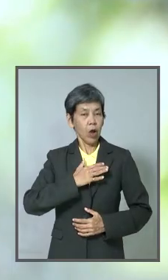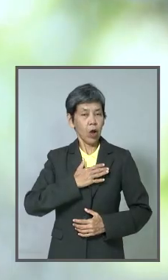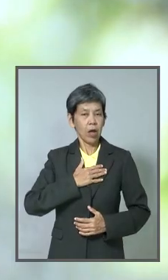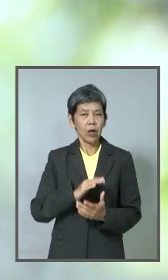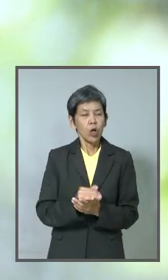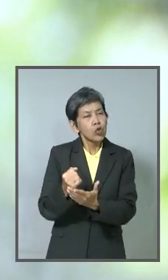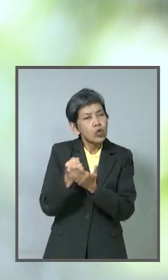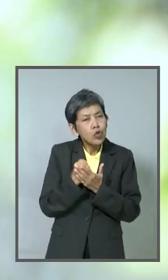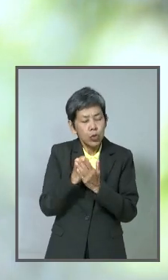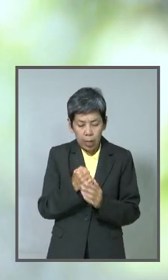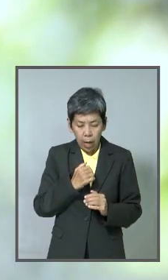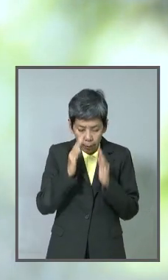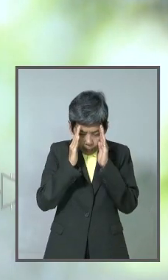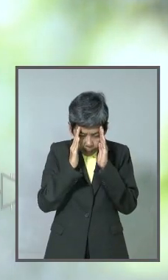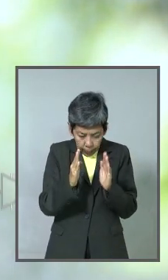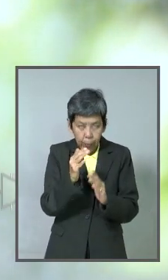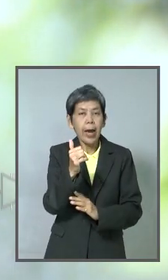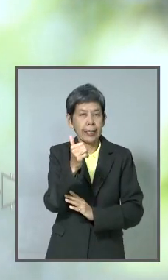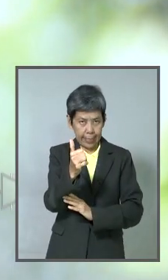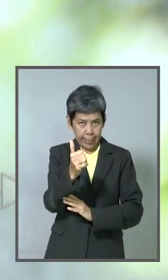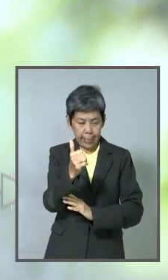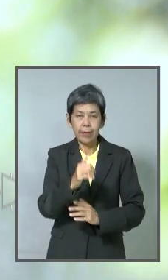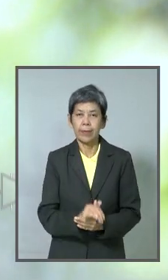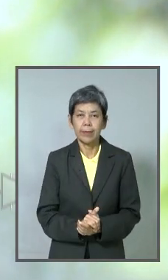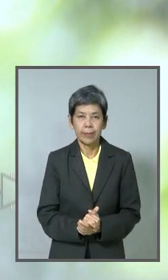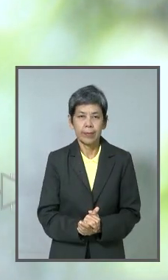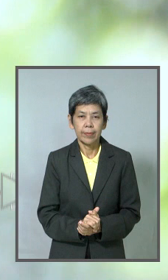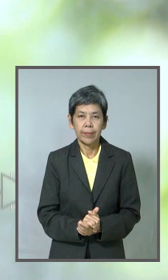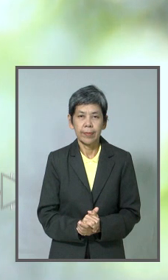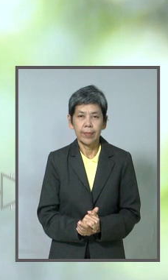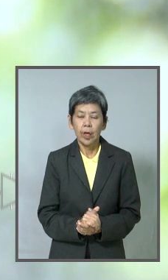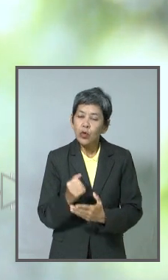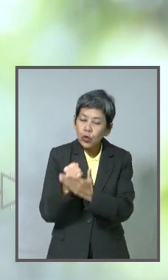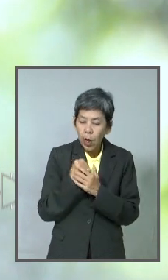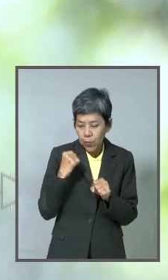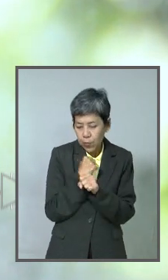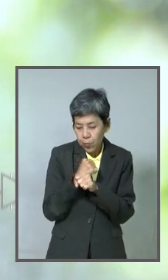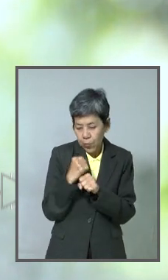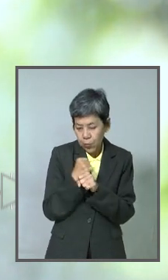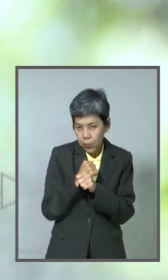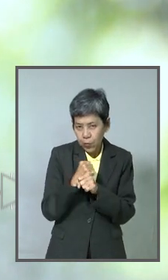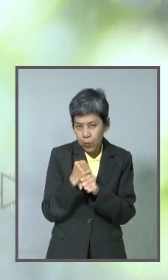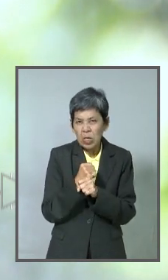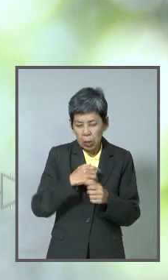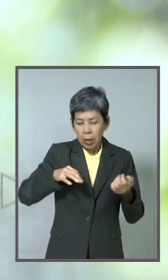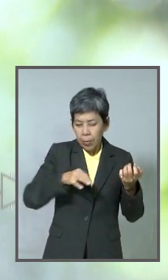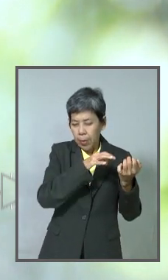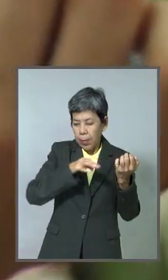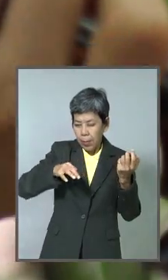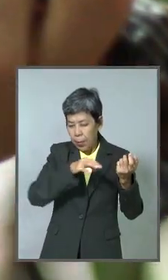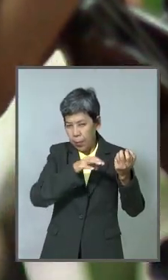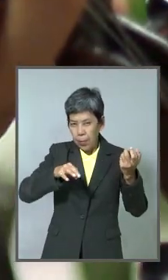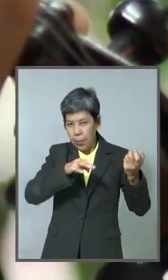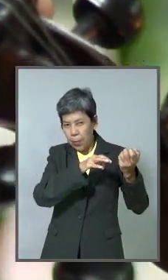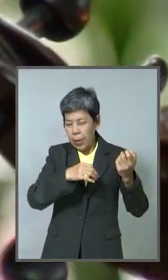รู้สึกว่ามันช่วยทำให้สมาธิเราดีขึ้นครับแล้วก็ช่วยเราฝึกฝีมือด้วยครับ